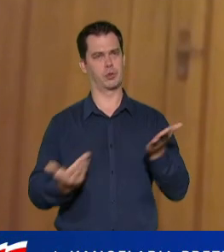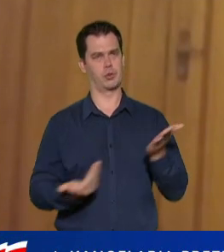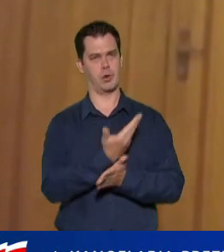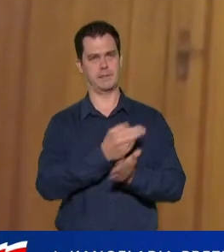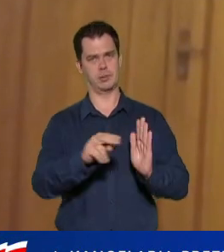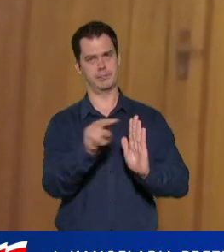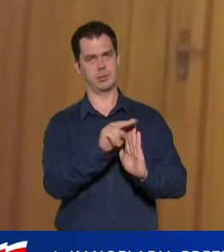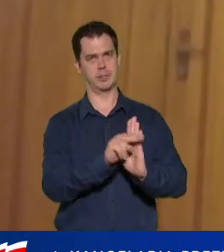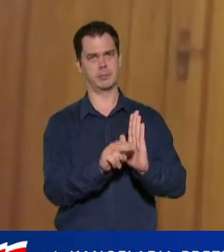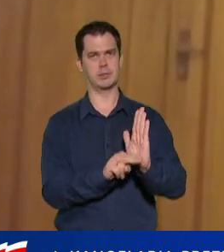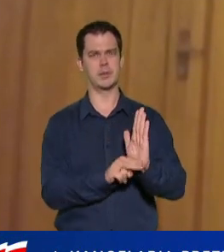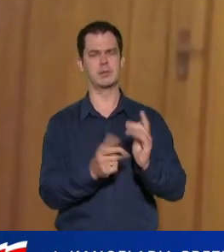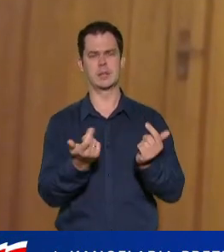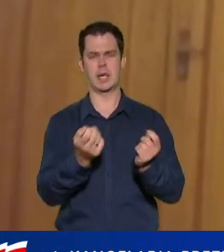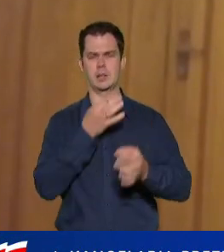które dzisiaj